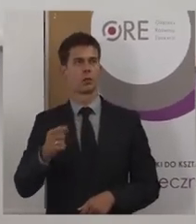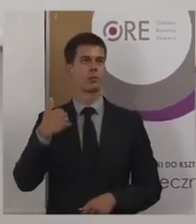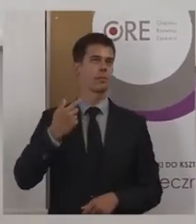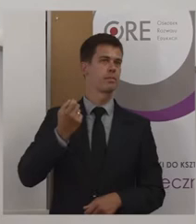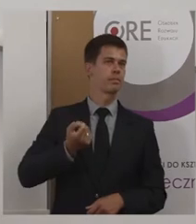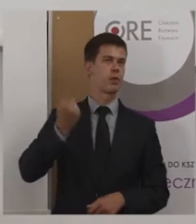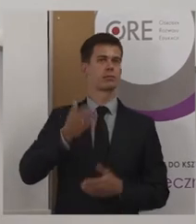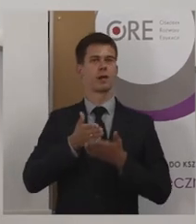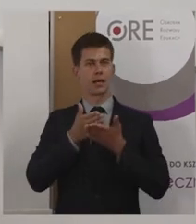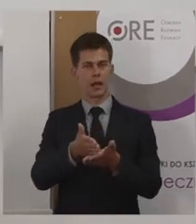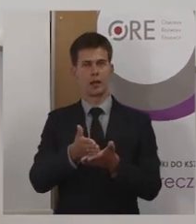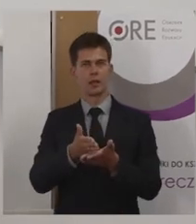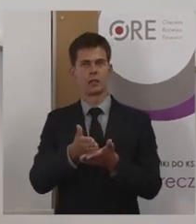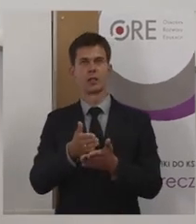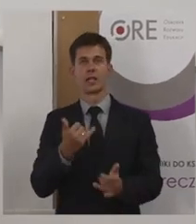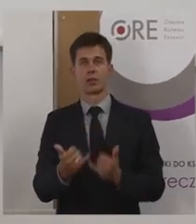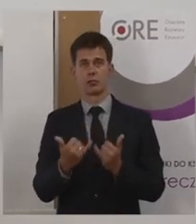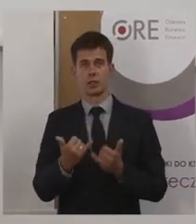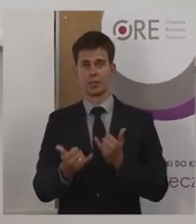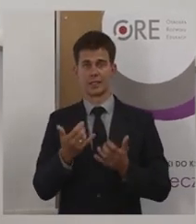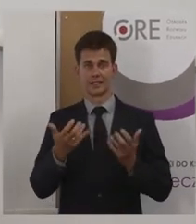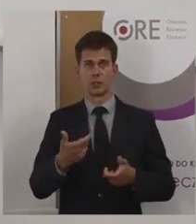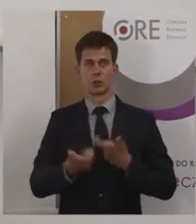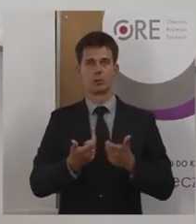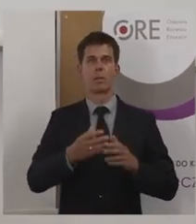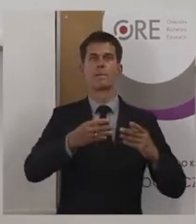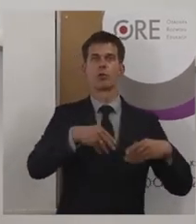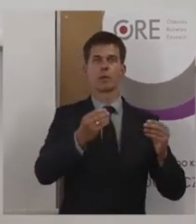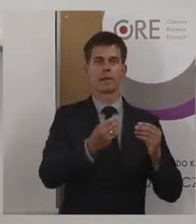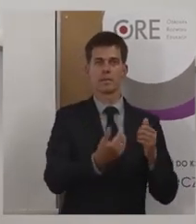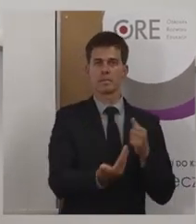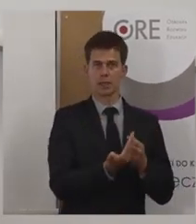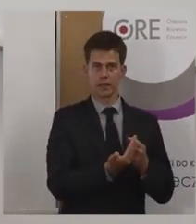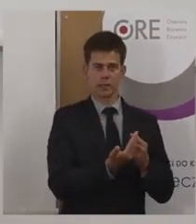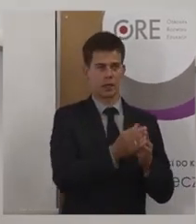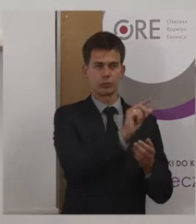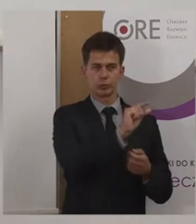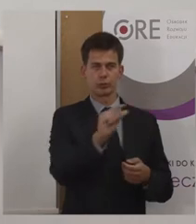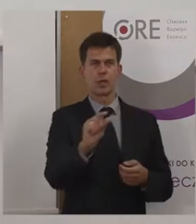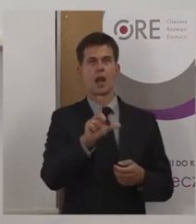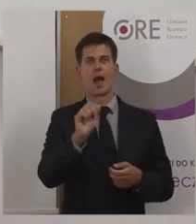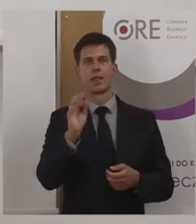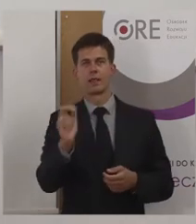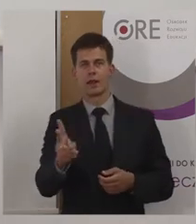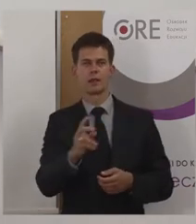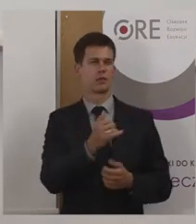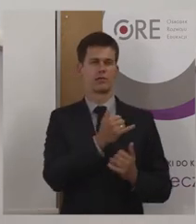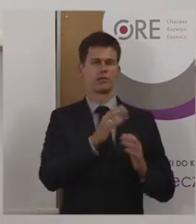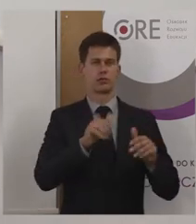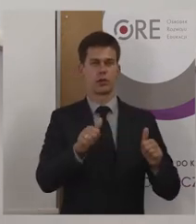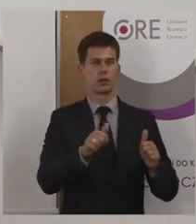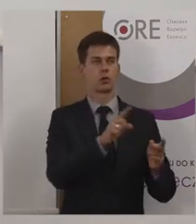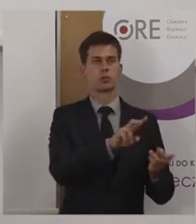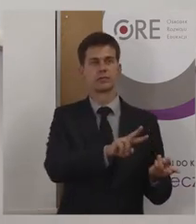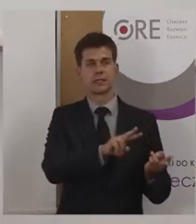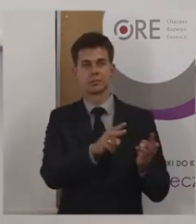taką technikę, żeby to źródło, ten źródłowy zapis notacji matematycznej, czy on będzie w MATEMELu, czy w LaTeX, wszystko jedno, konwertował